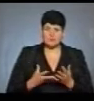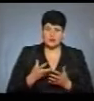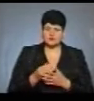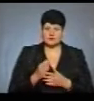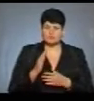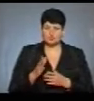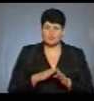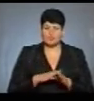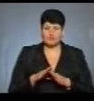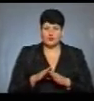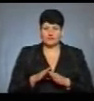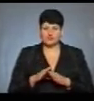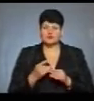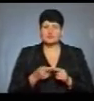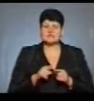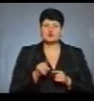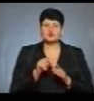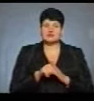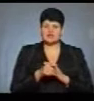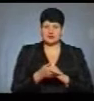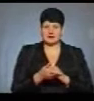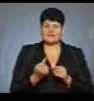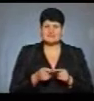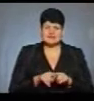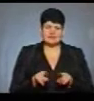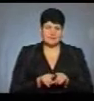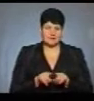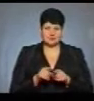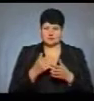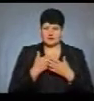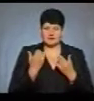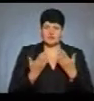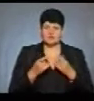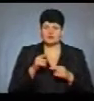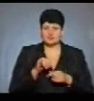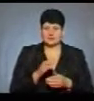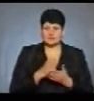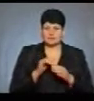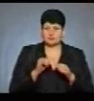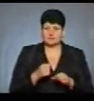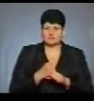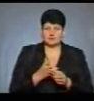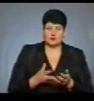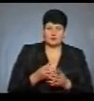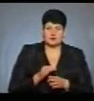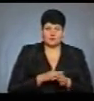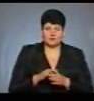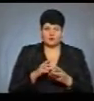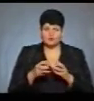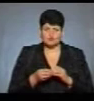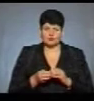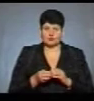оплачуватимуть повні суми, що це для них означає? Це також нема. Якщо вони мають це можливість зробити, якщо вони оплатять повні суми,